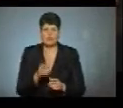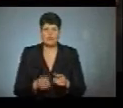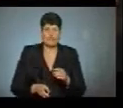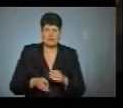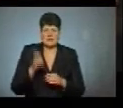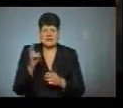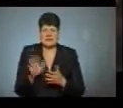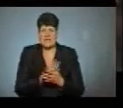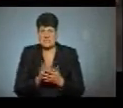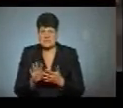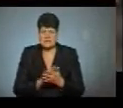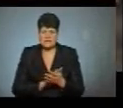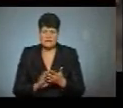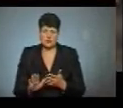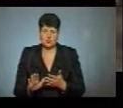дезінфікую